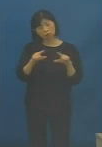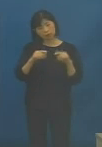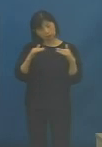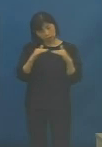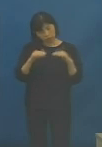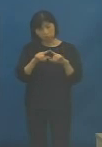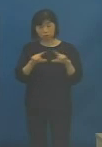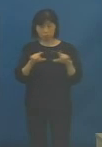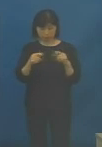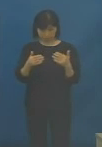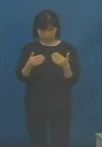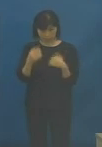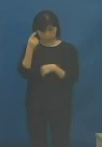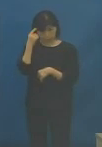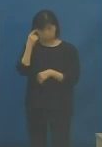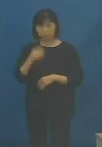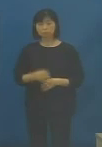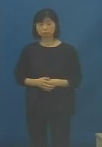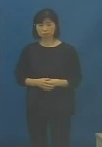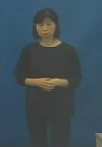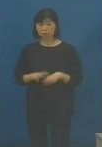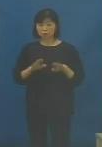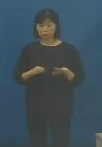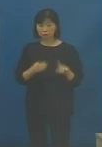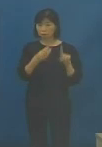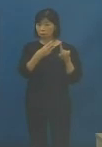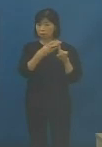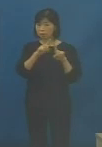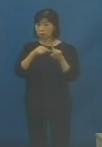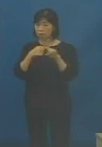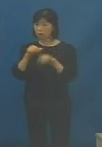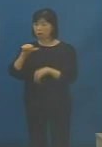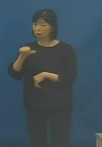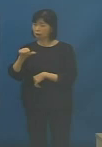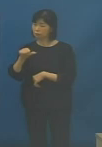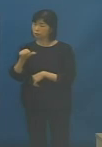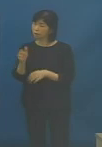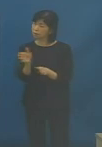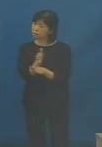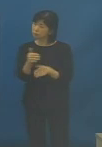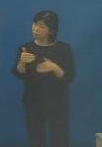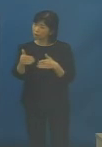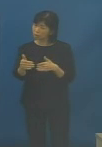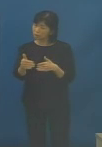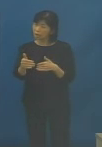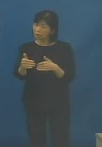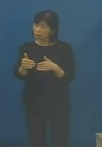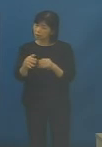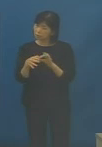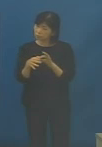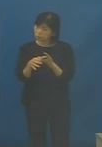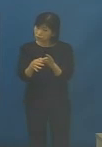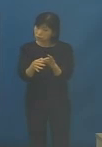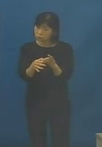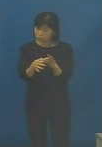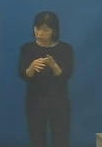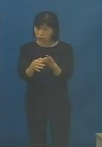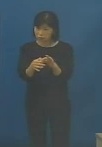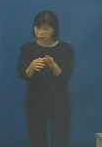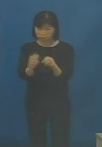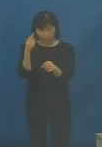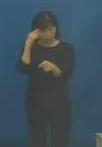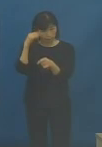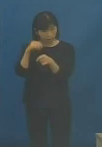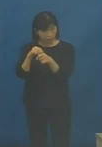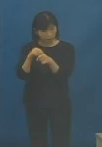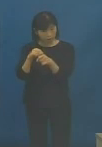ろうと思います。現状のこの BA.5 がまだしばらく続くということを前提として考えた場合には、これ移